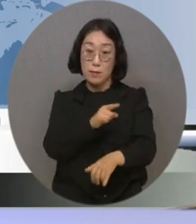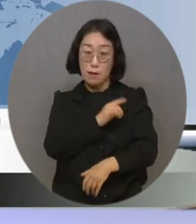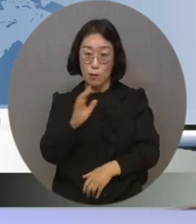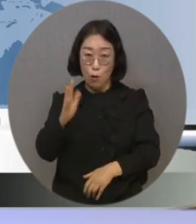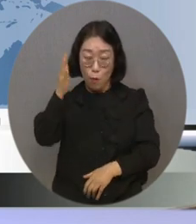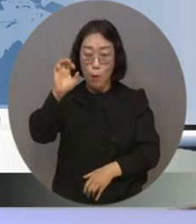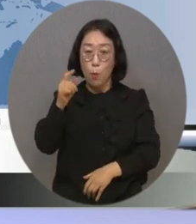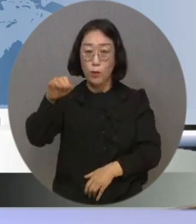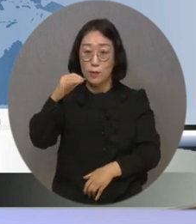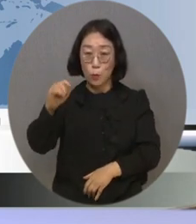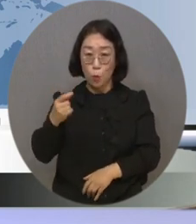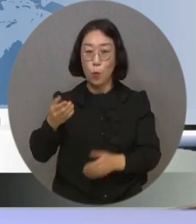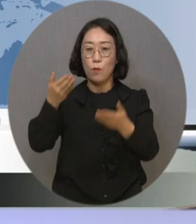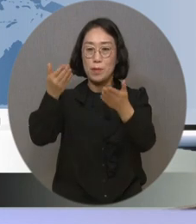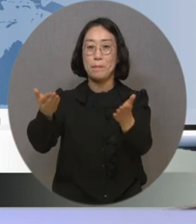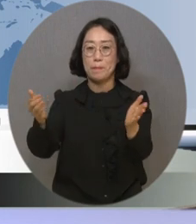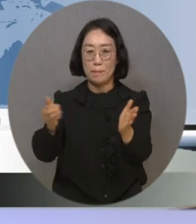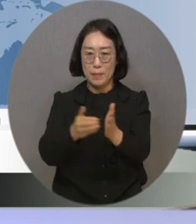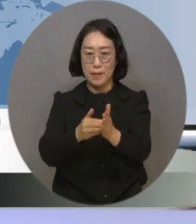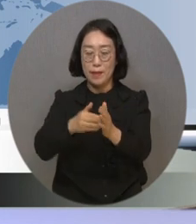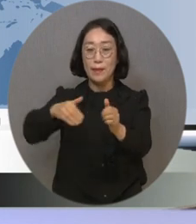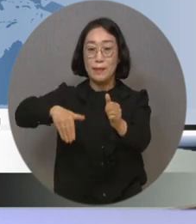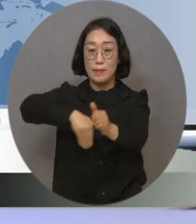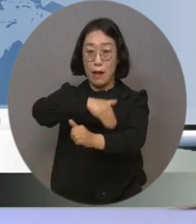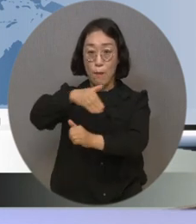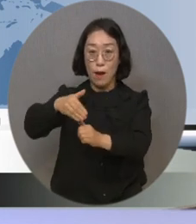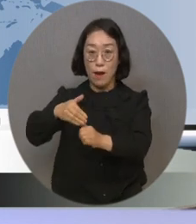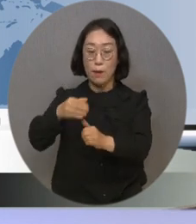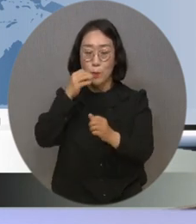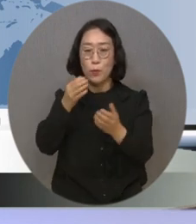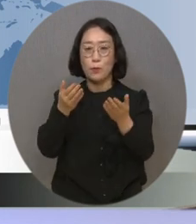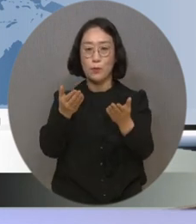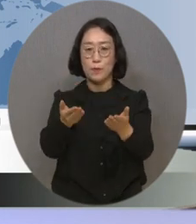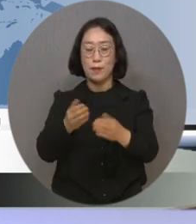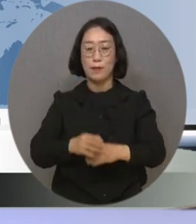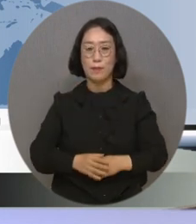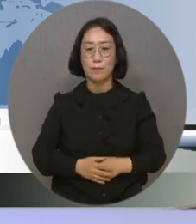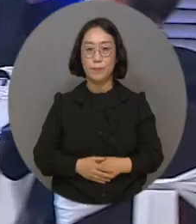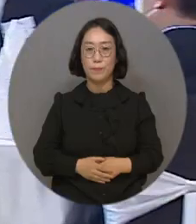포스코 휴먼스가 수상했습니다. 현장에 박성용 기자가 다녀왔습니다.